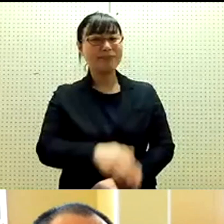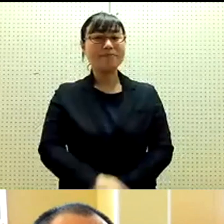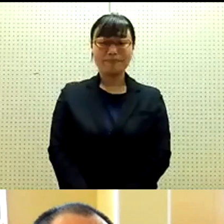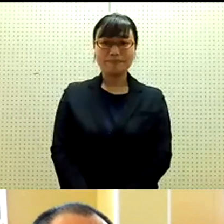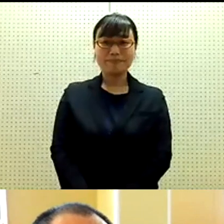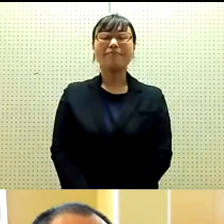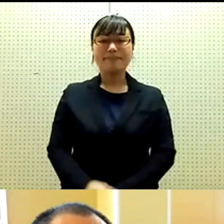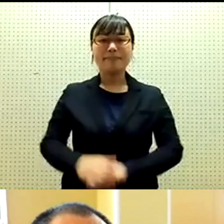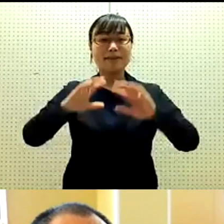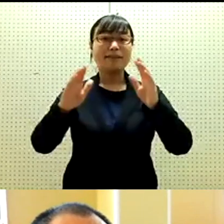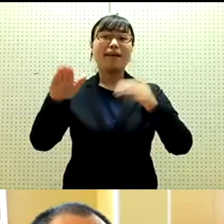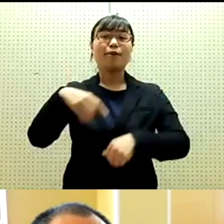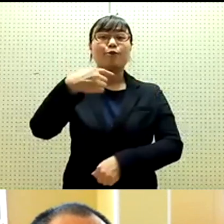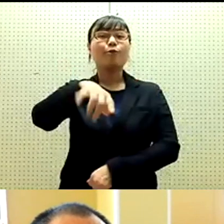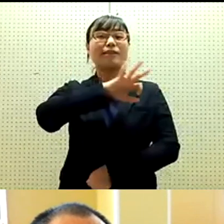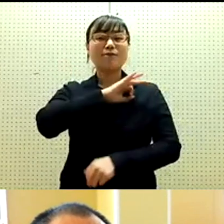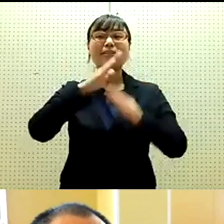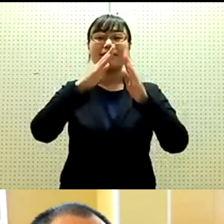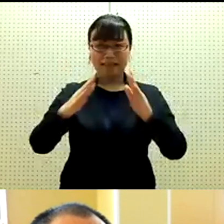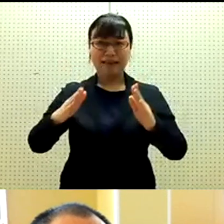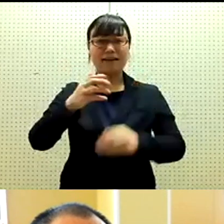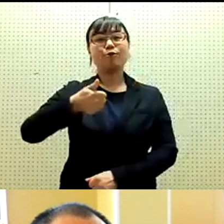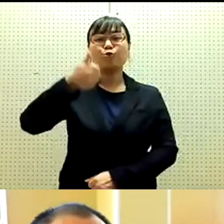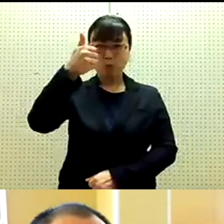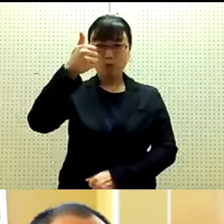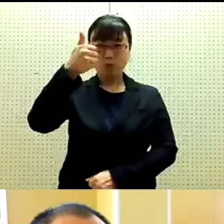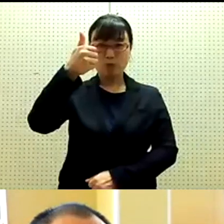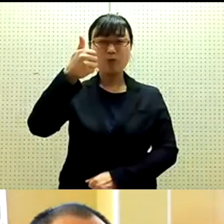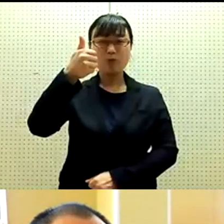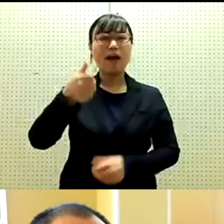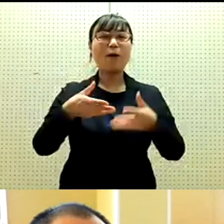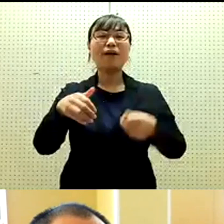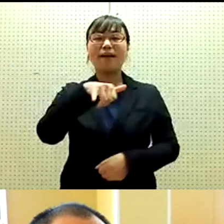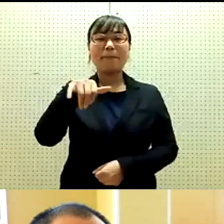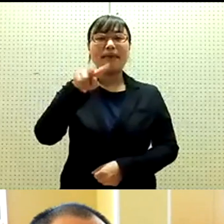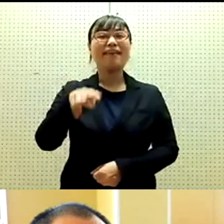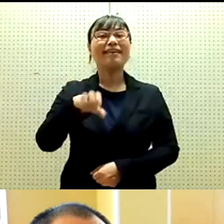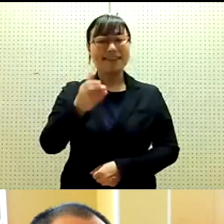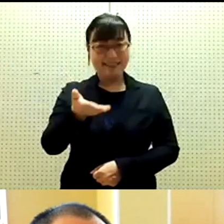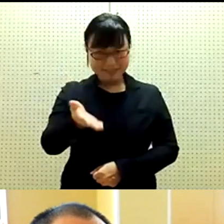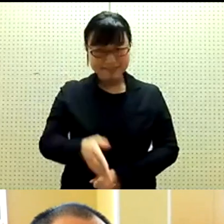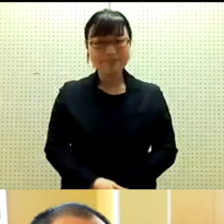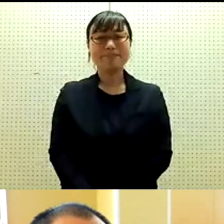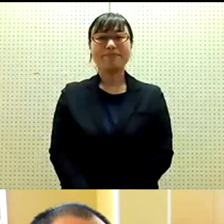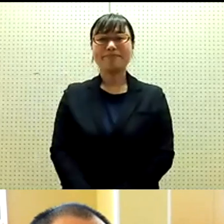世田谷区教育委員会教育長渡部理恵です。 よろしくお願いします。